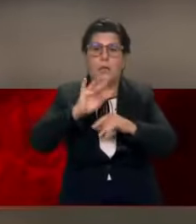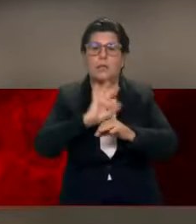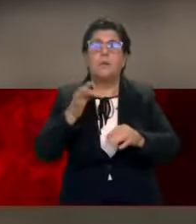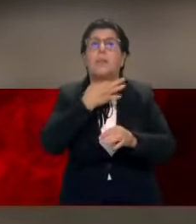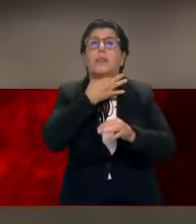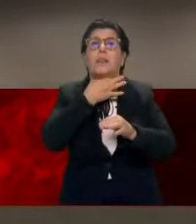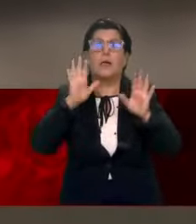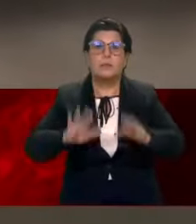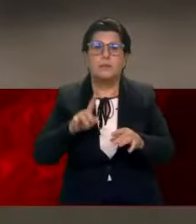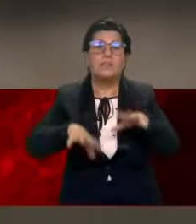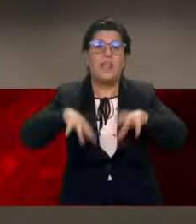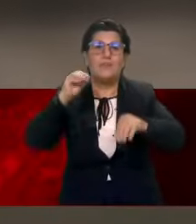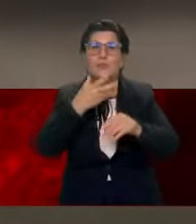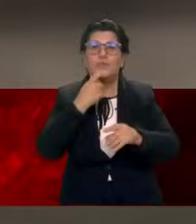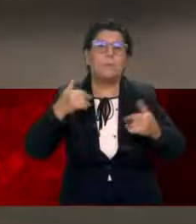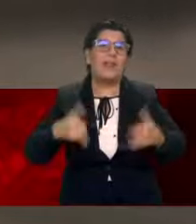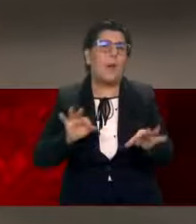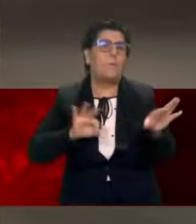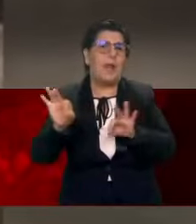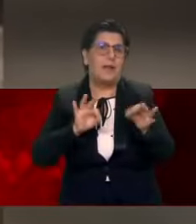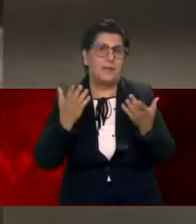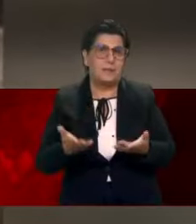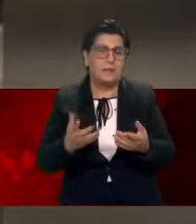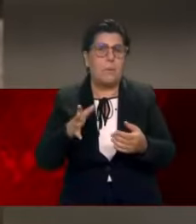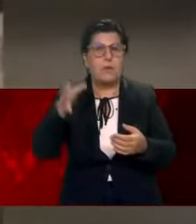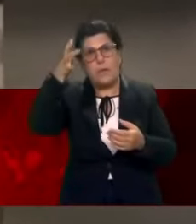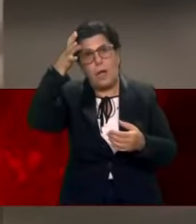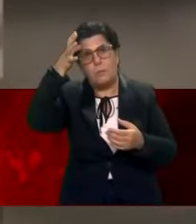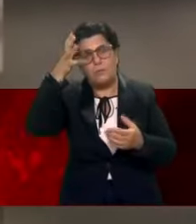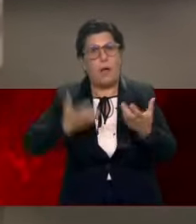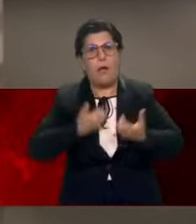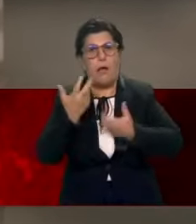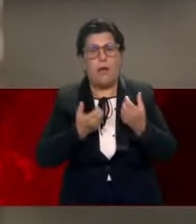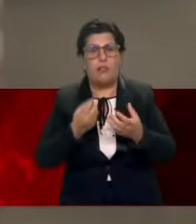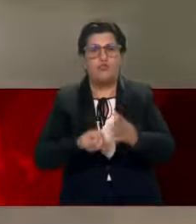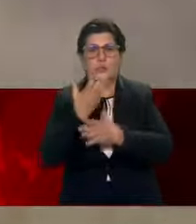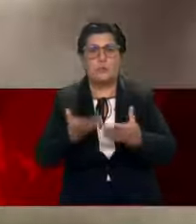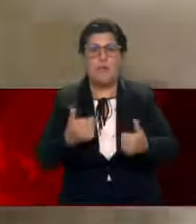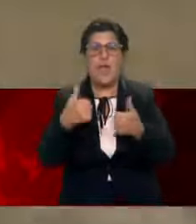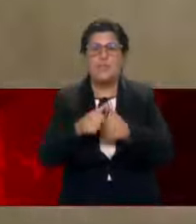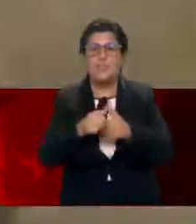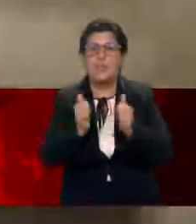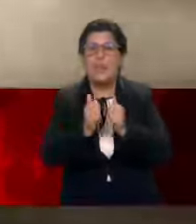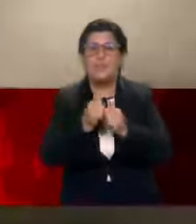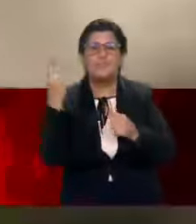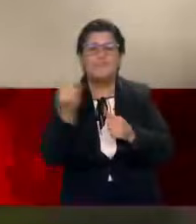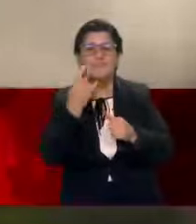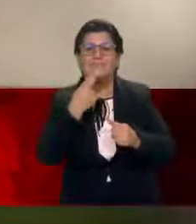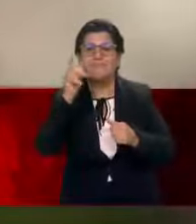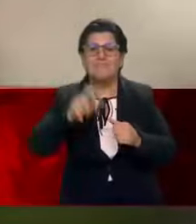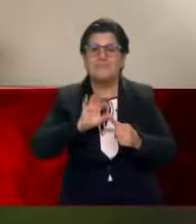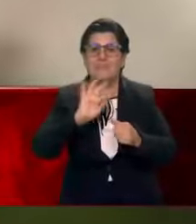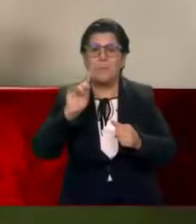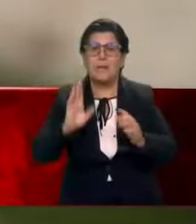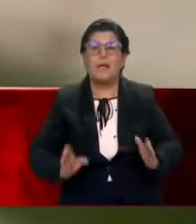Ankara'dan yola çıkan çift Nevşehir'de güzel bir tatil planlamıştı ama kabusa döndü. Eşiyle gezintiye çıkan genç kadın